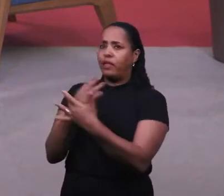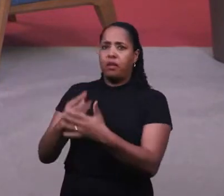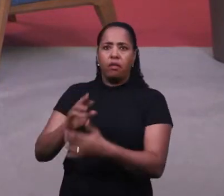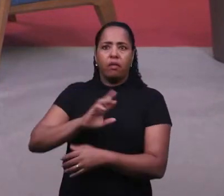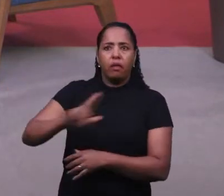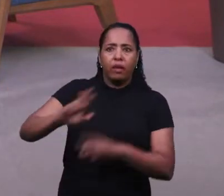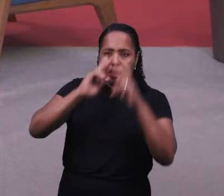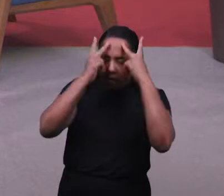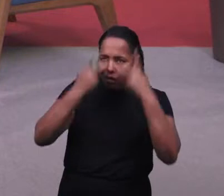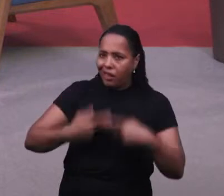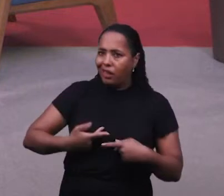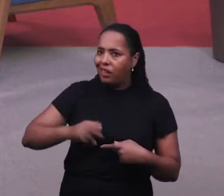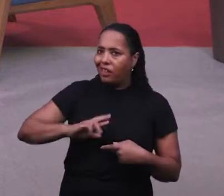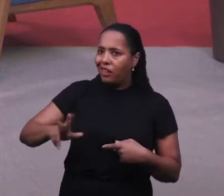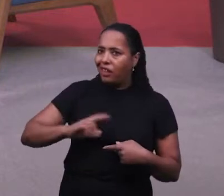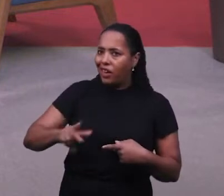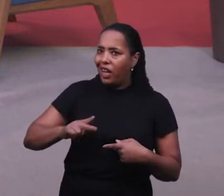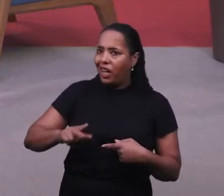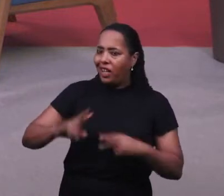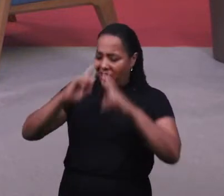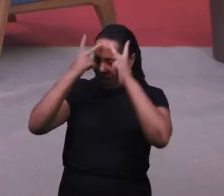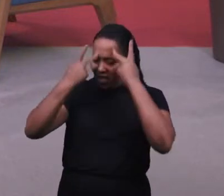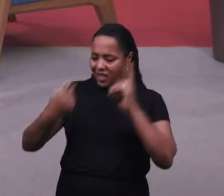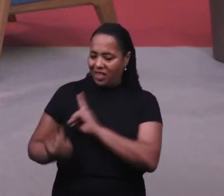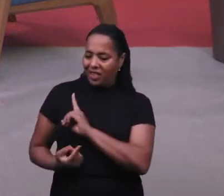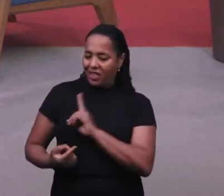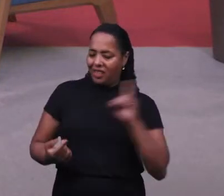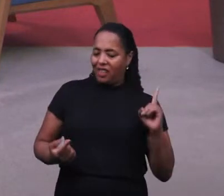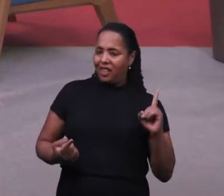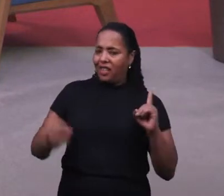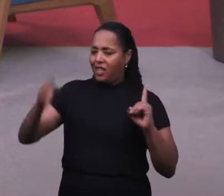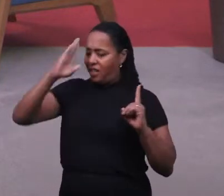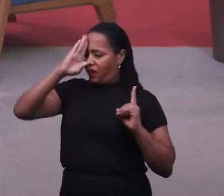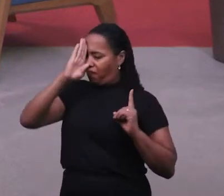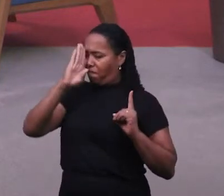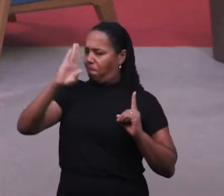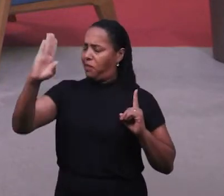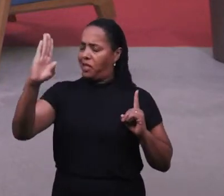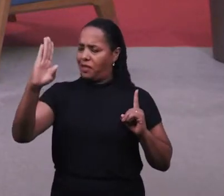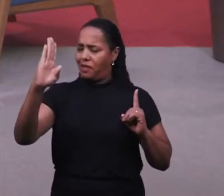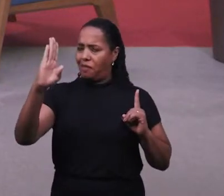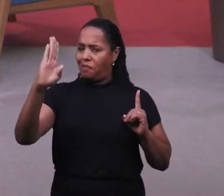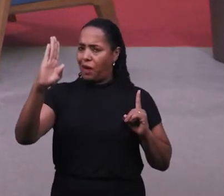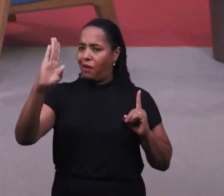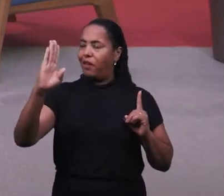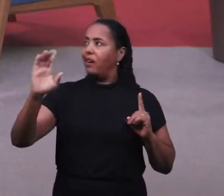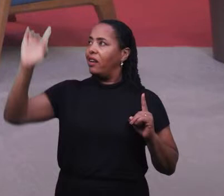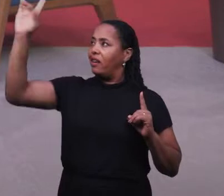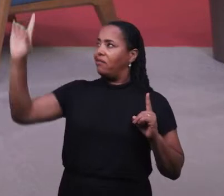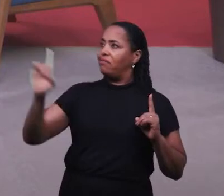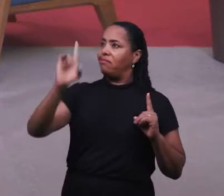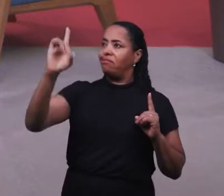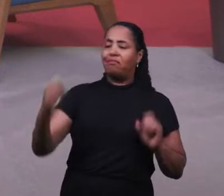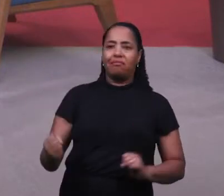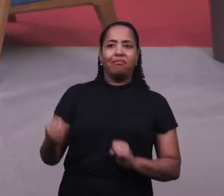louange, c'est le centre de la glorification, pas l'homme. L'homme, il doit rester à côté.